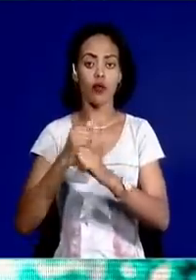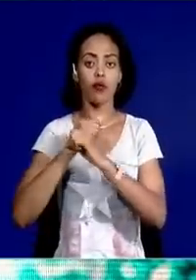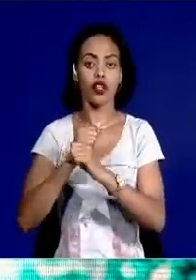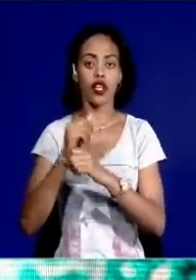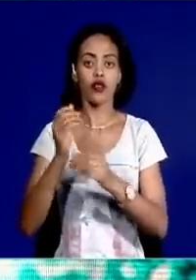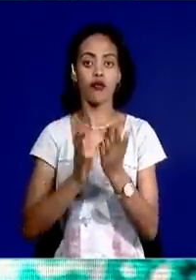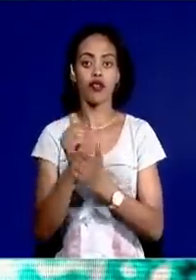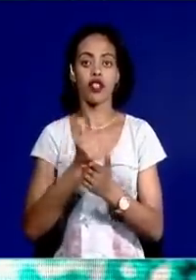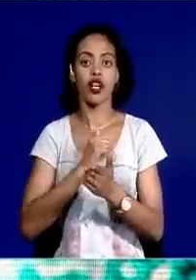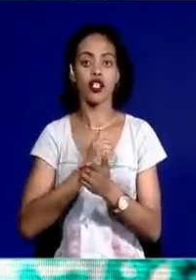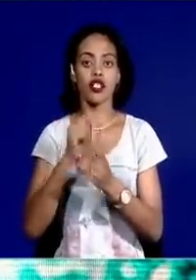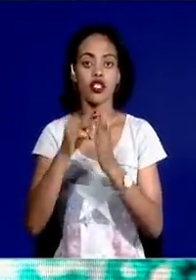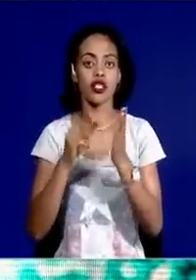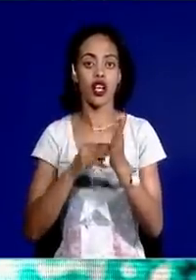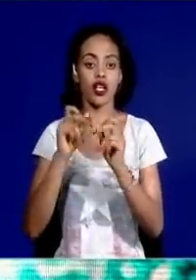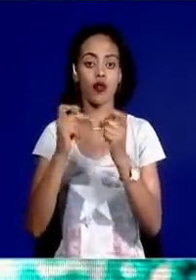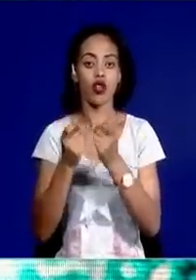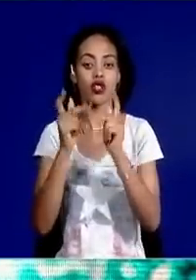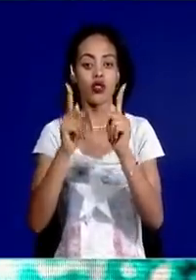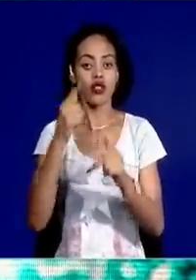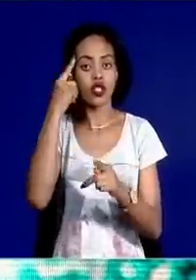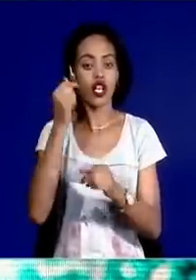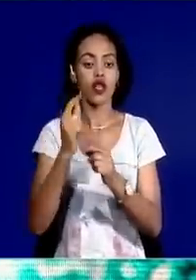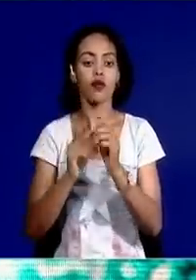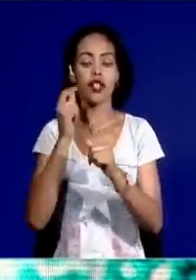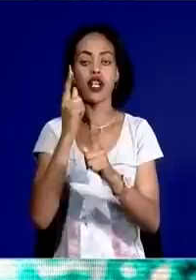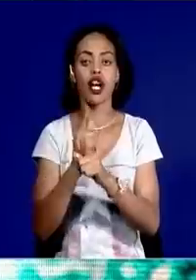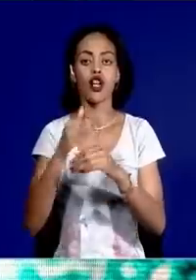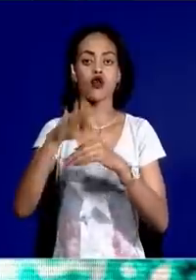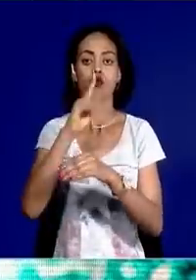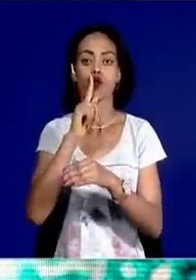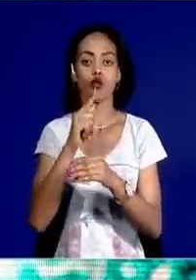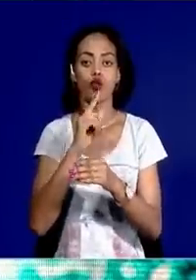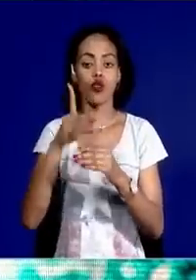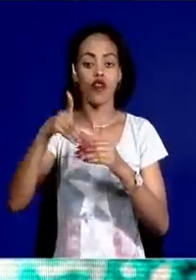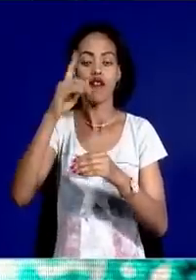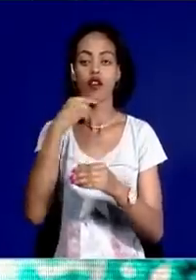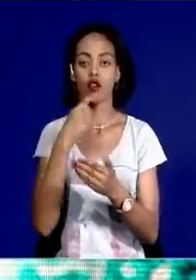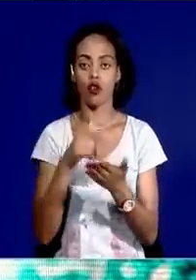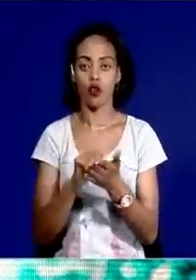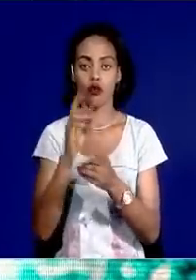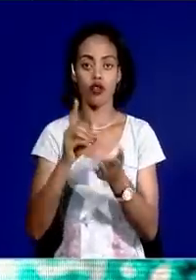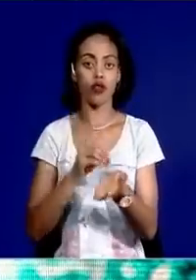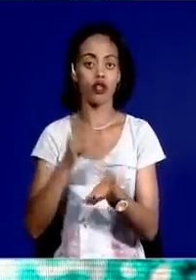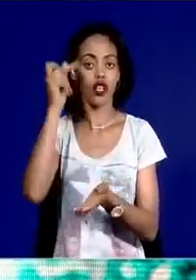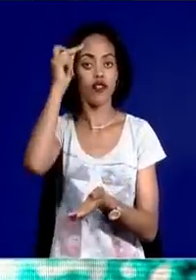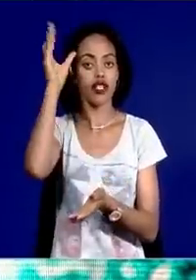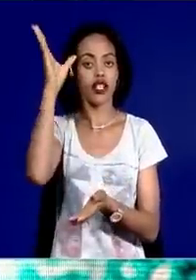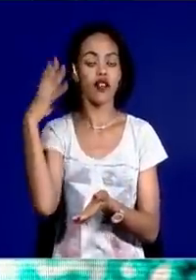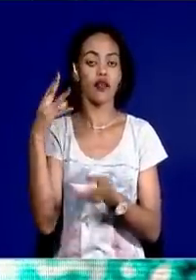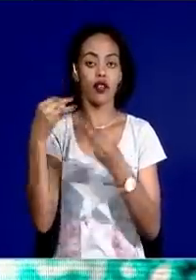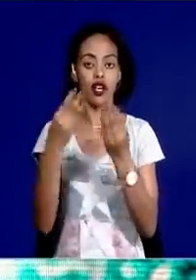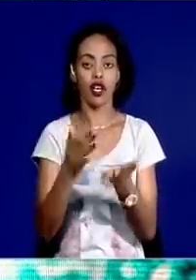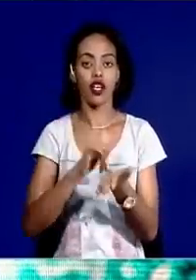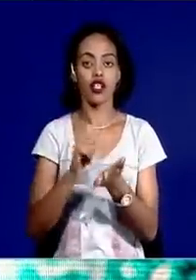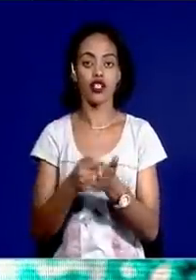عرس محداران سرعة ديموكراسي نزب تقرأي نمر رقاص وصان نتولو عليلوم مكتر اسم حدار تقرأي الدكتور دبرت يعني قبر مكايل اتمرز آن